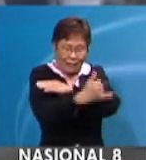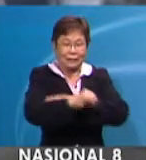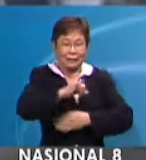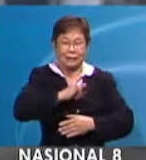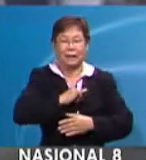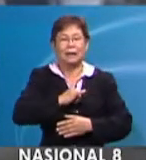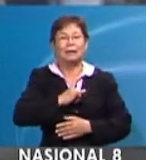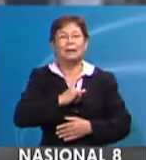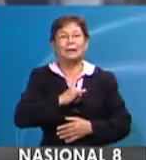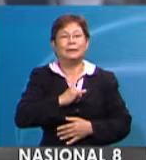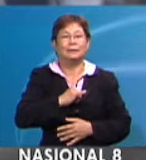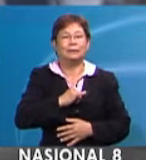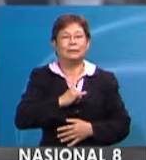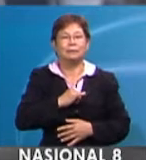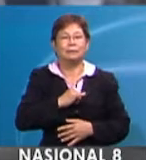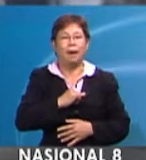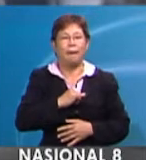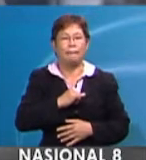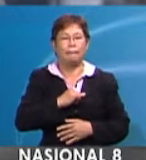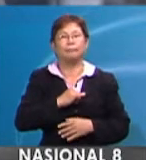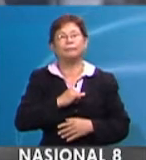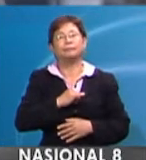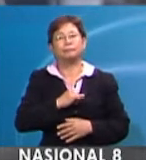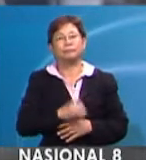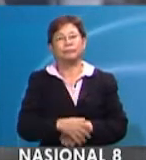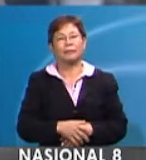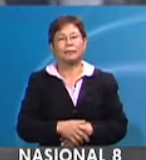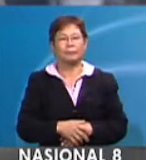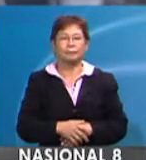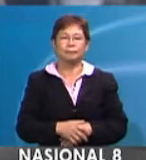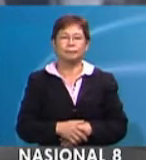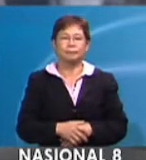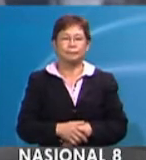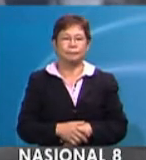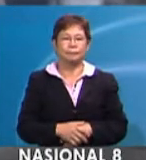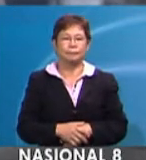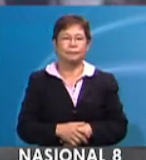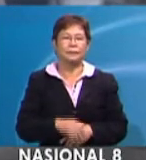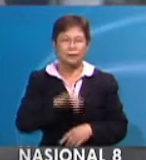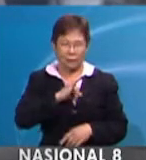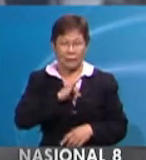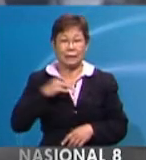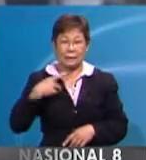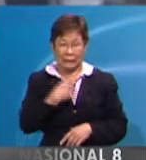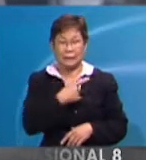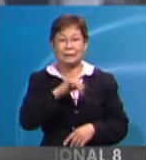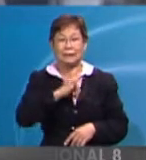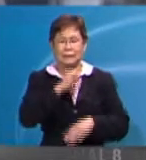antaranya selain daripada mekanisme tersebut, kita menubuhkan